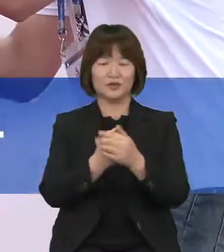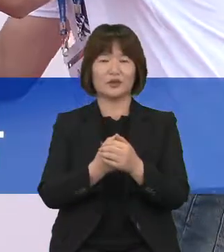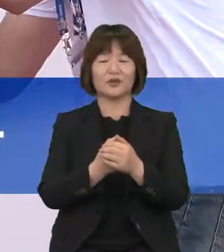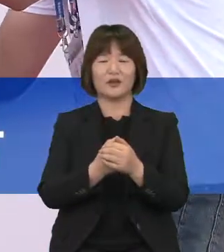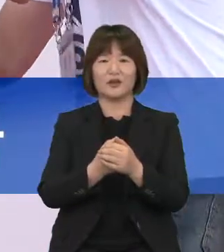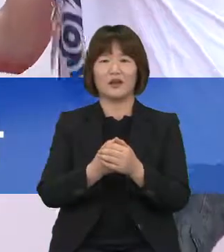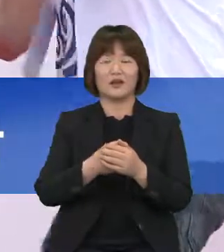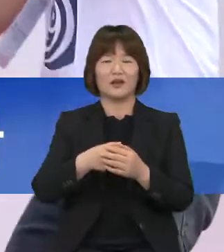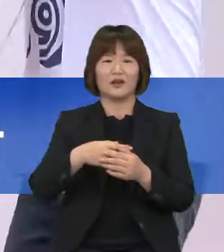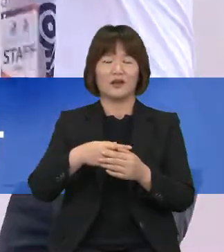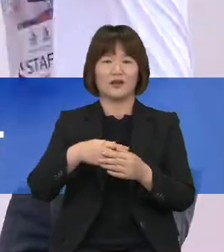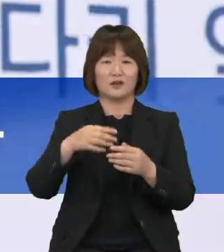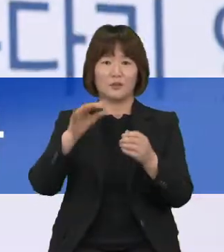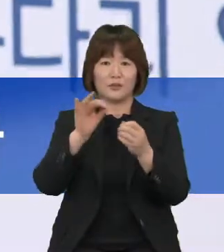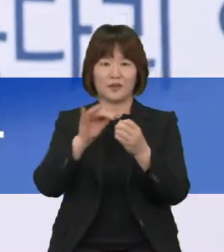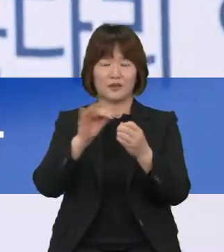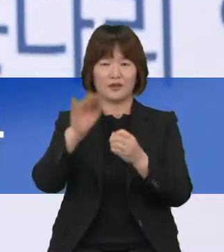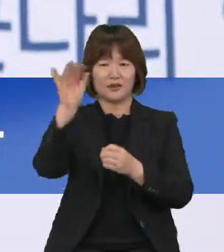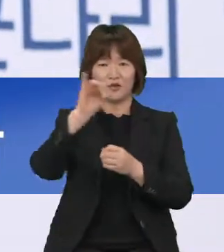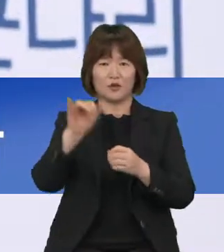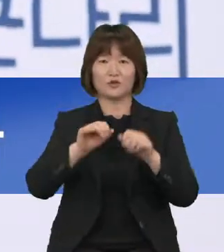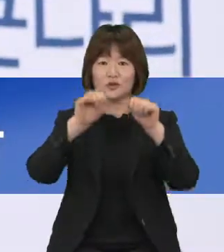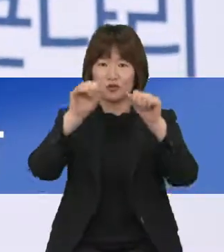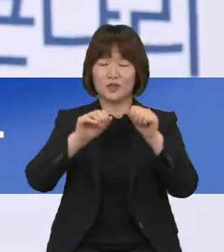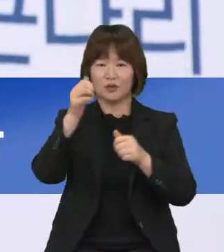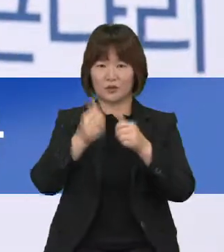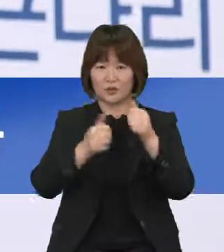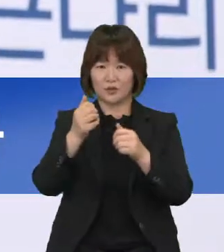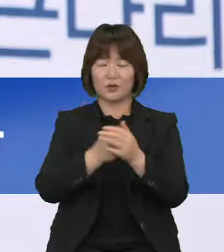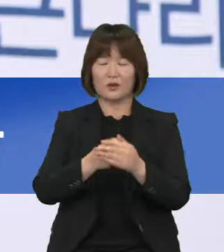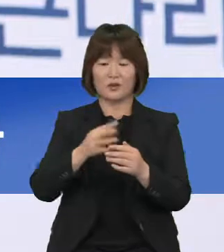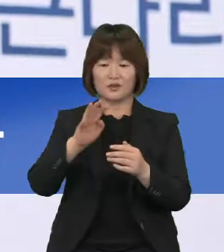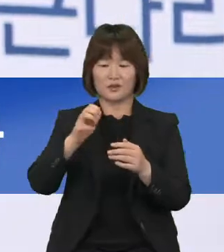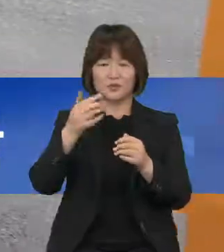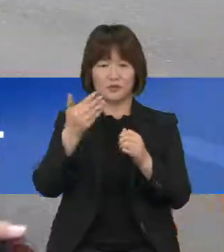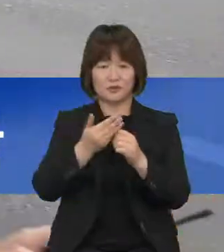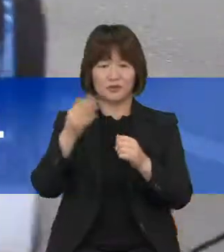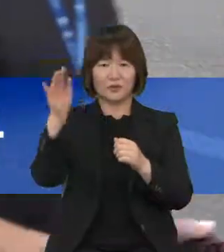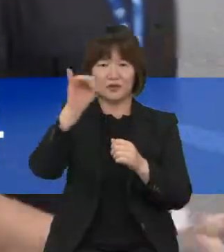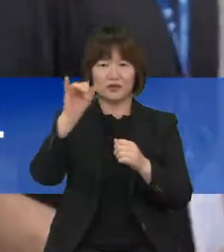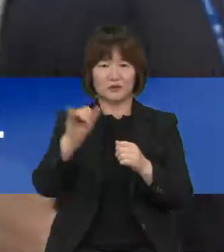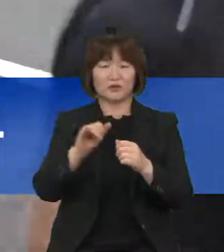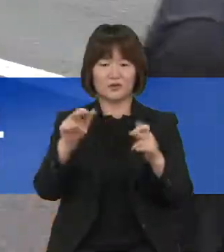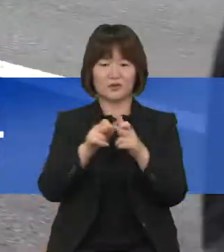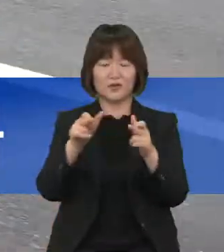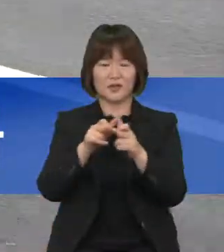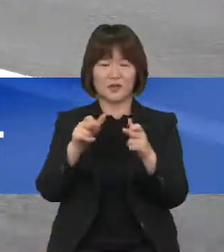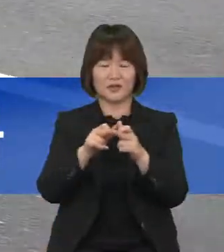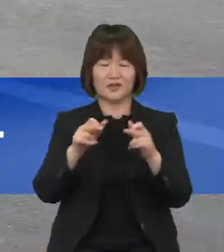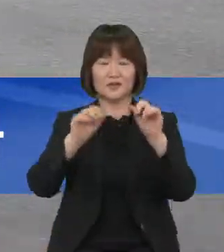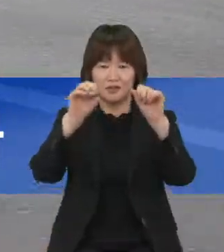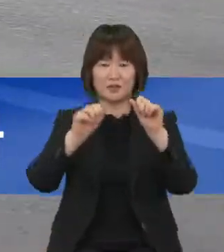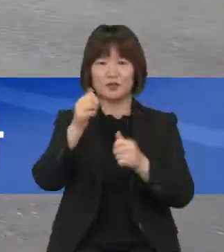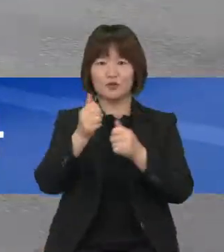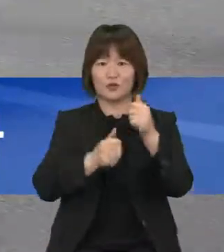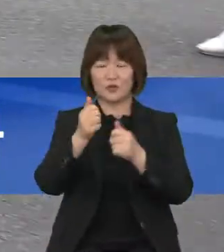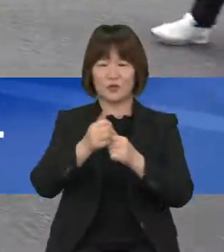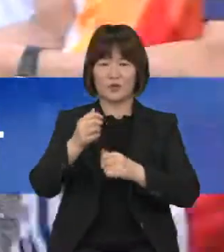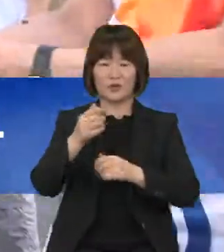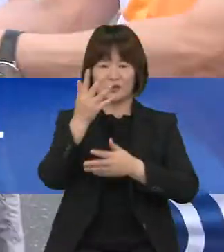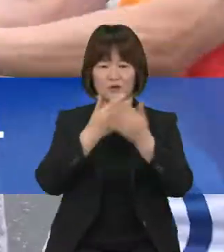26일 동빈 큰 다리 사거리에서 제 100회 전국체육대회 및 제 39 의 장애인 전국체전 성화 봉송 행사가